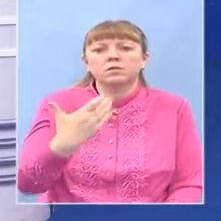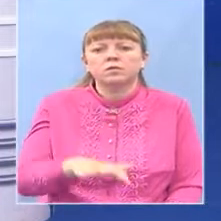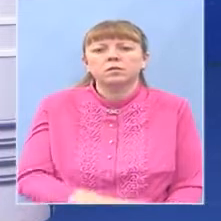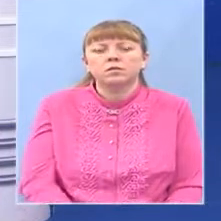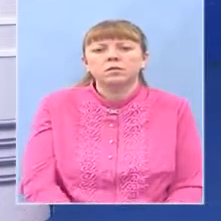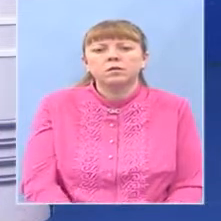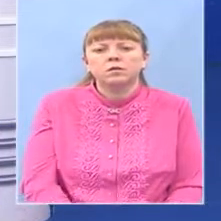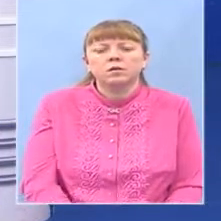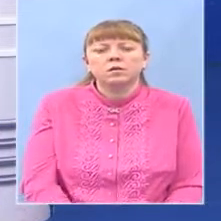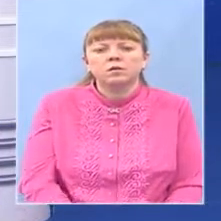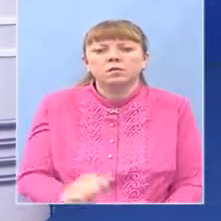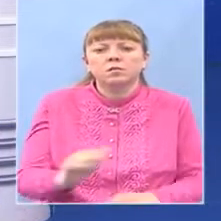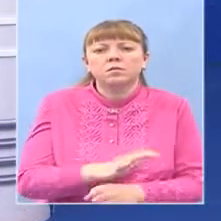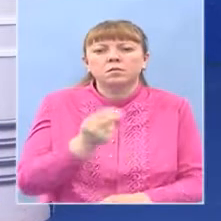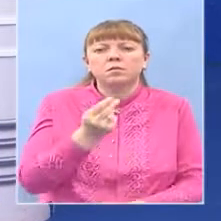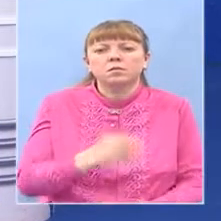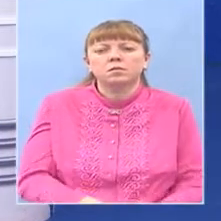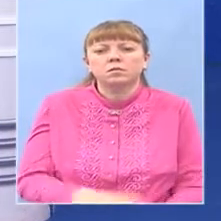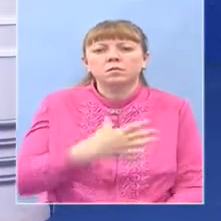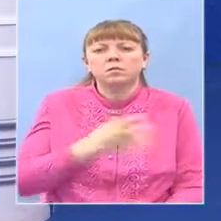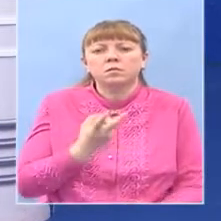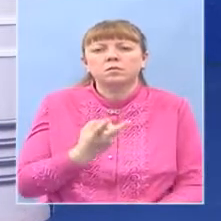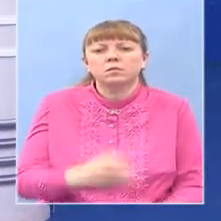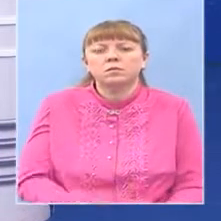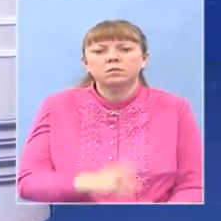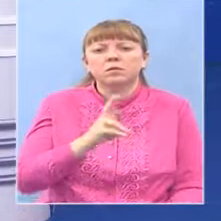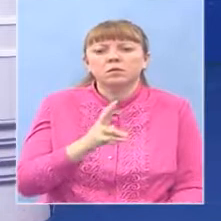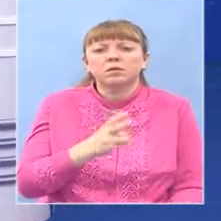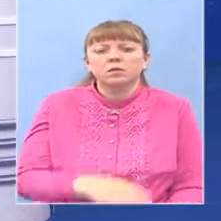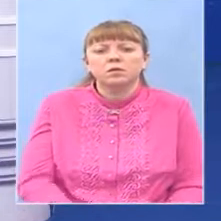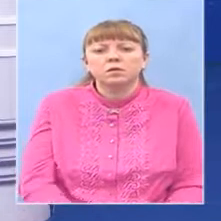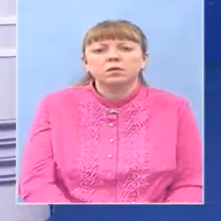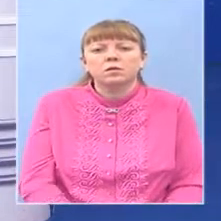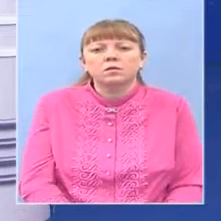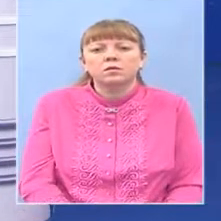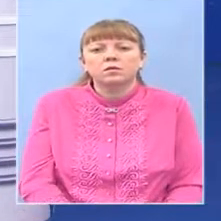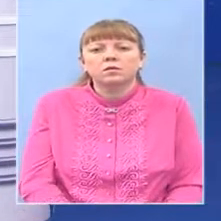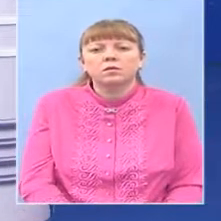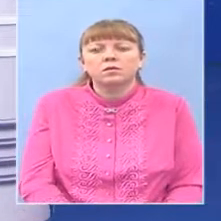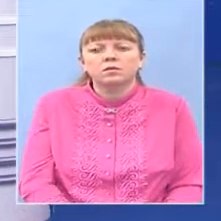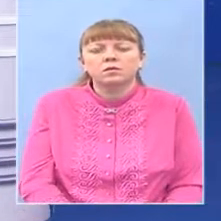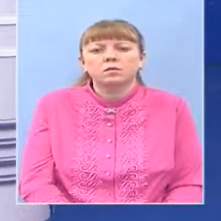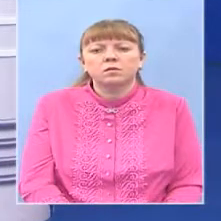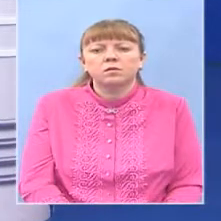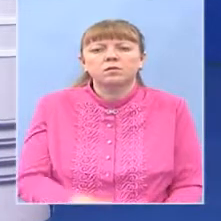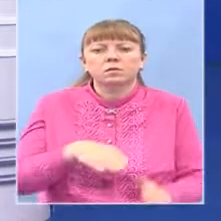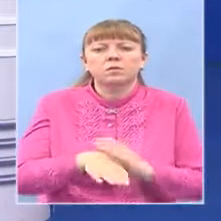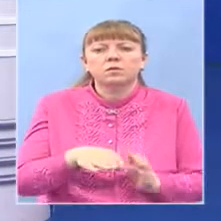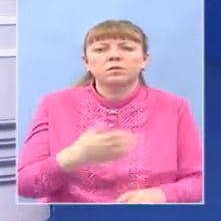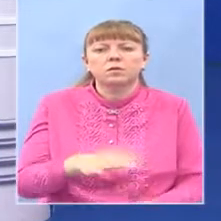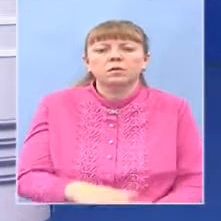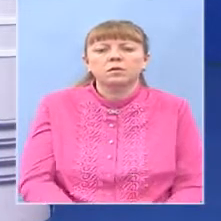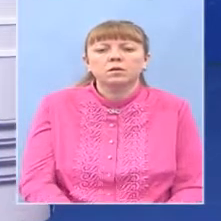бы освоили бюджет. А зачем это нужно? Кому эти флажки помогли, допустим? То есть все, ну, это уходит в песок в